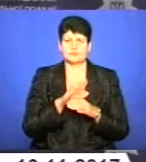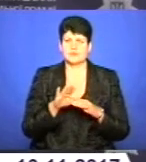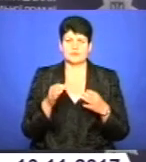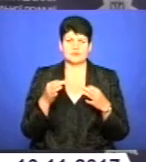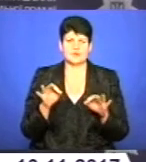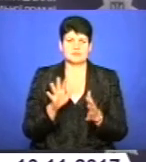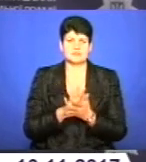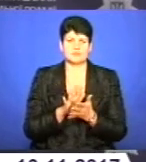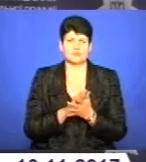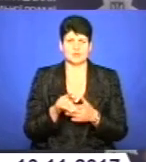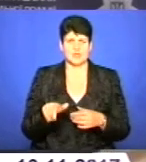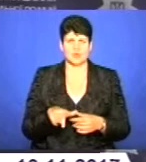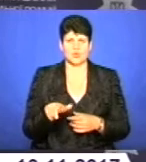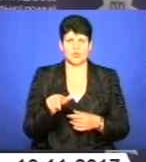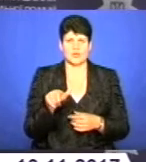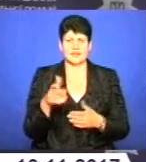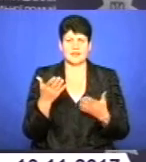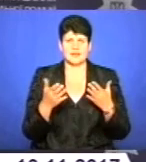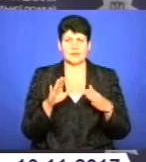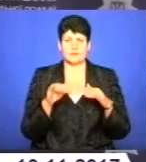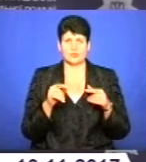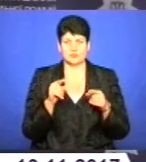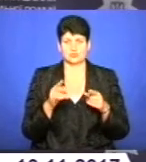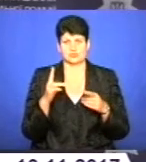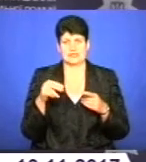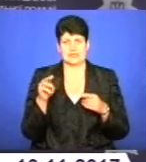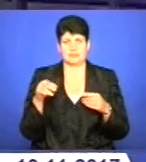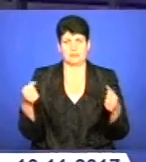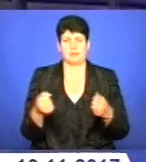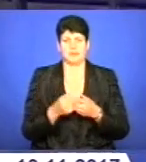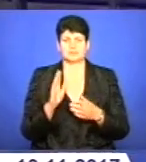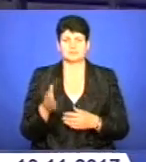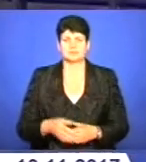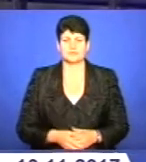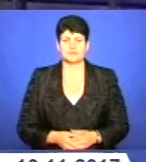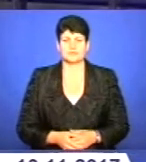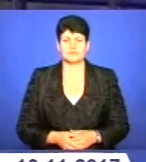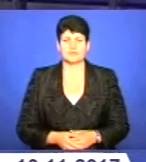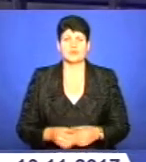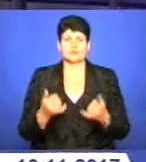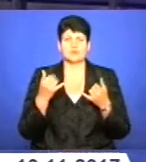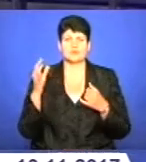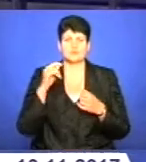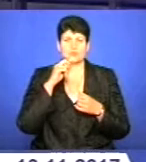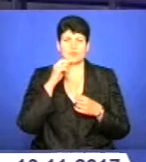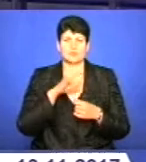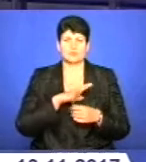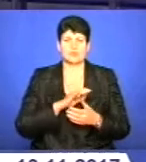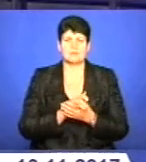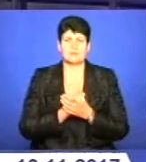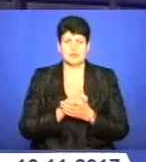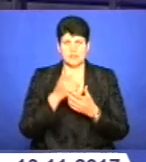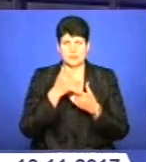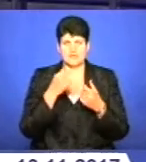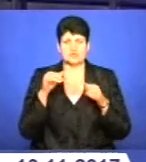допускати забруднення цих доріг, які згодом приводять до дорожньо-транспортних пригод. Сьогодні по всій Україні відбулась мирна